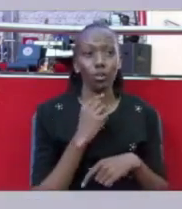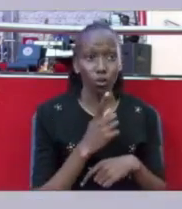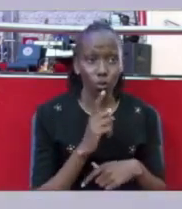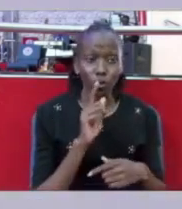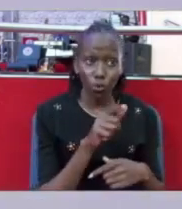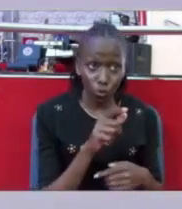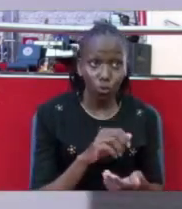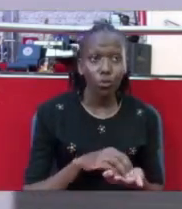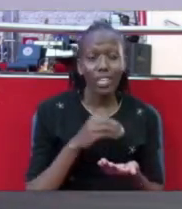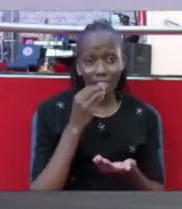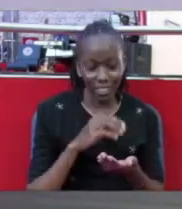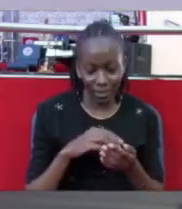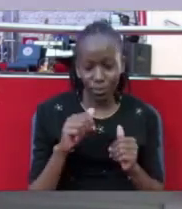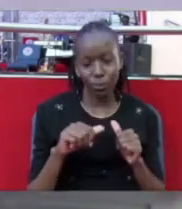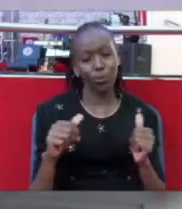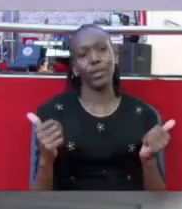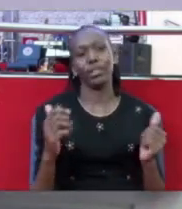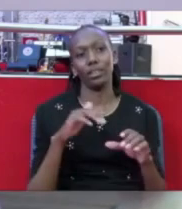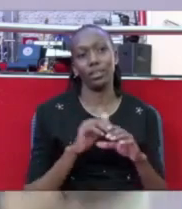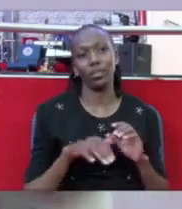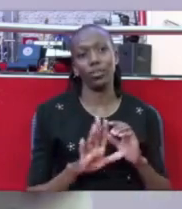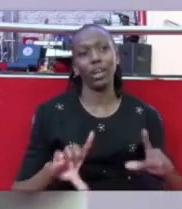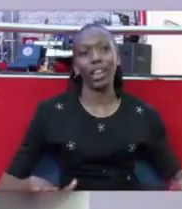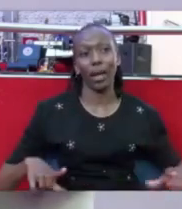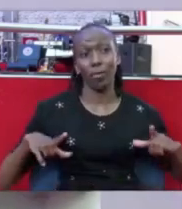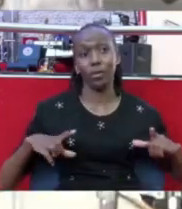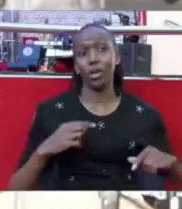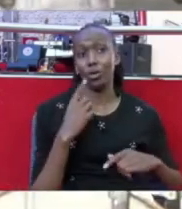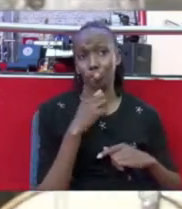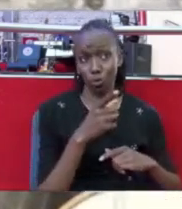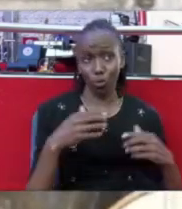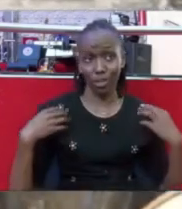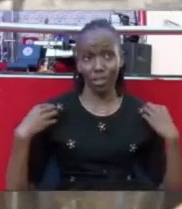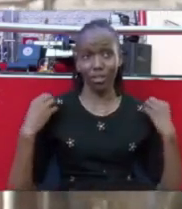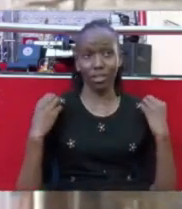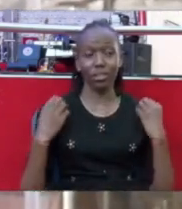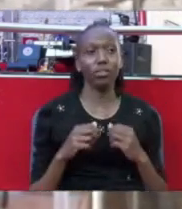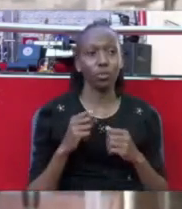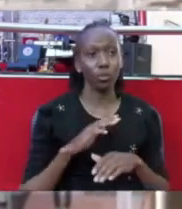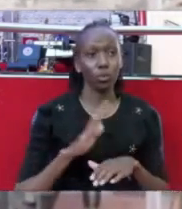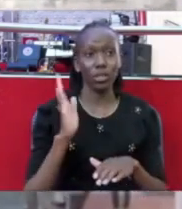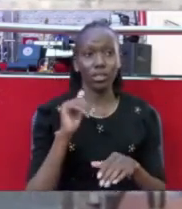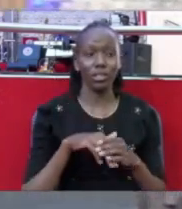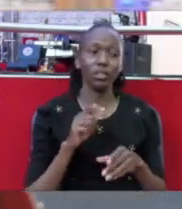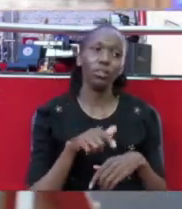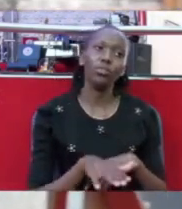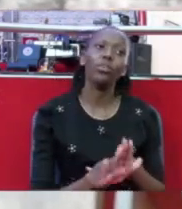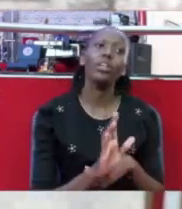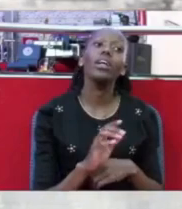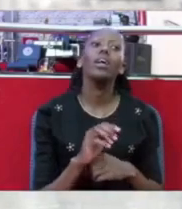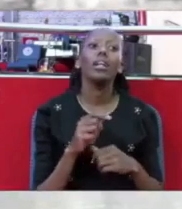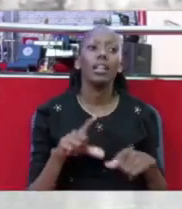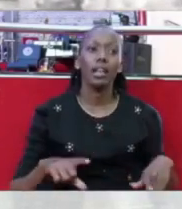in your life. Ili ule vizuri katika maisha yako. So that you can dress well in your life. Ili uvae vizuri katika maisha yako. So that you can provide for your children